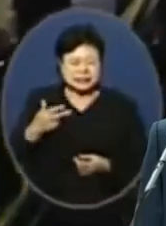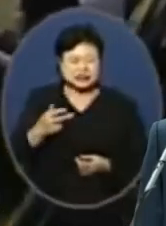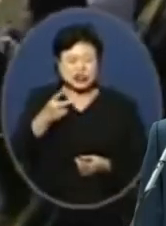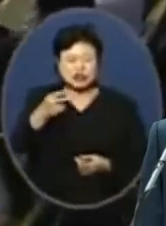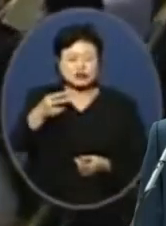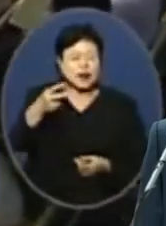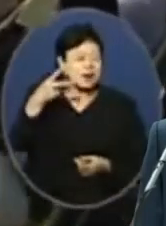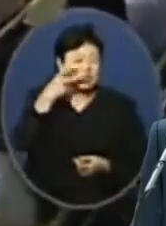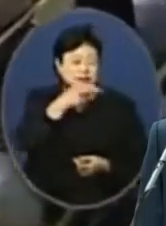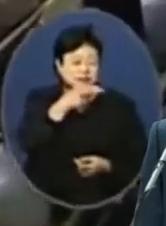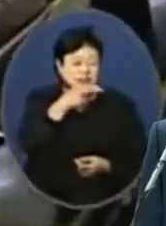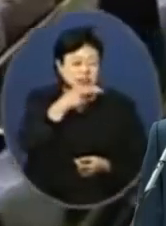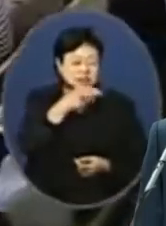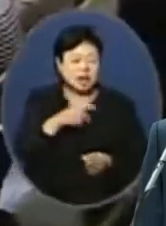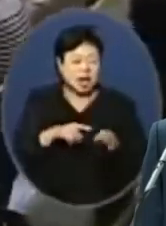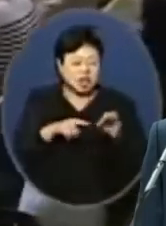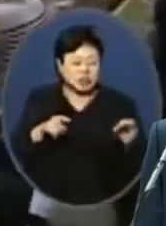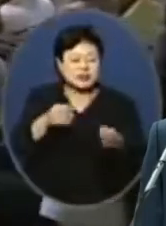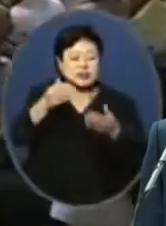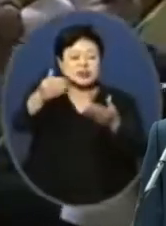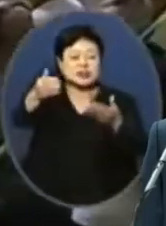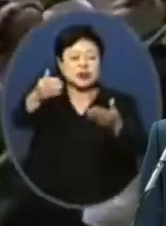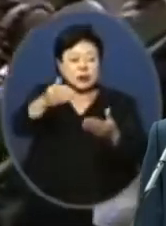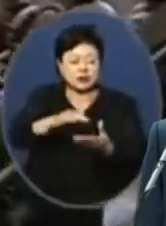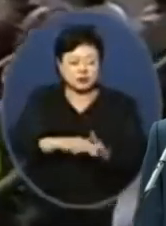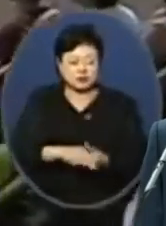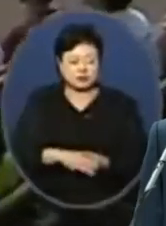금식하고 소득의 십일조는 드리나이다.